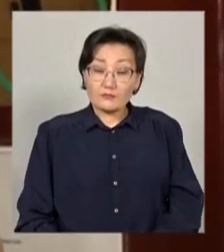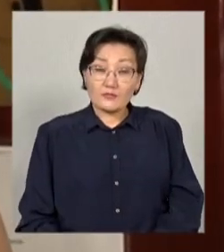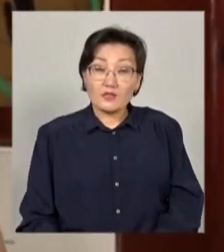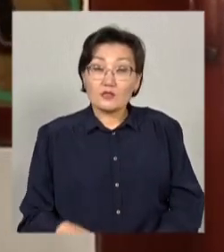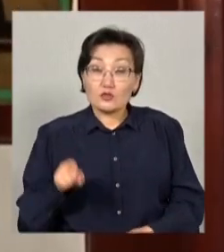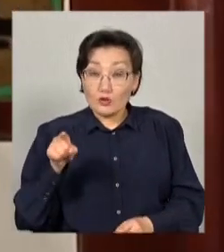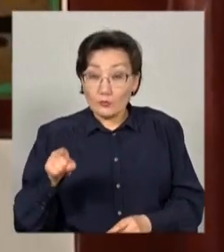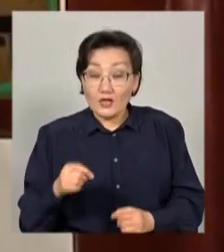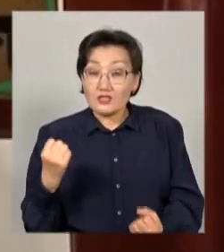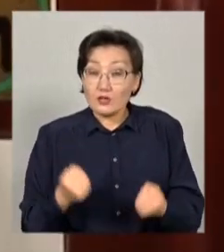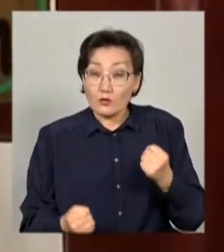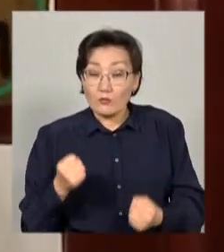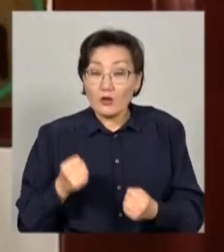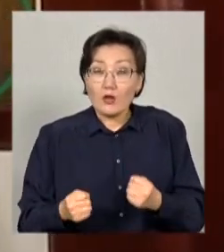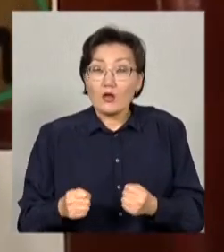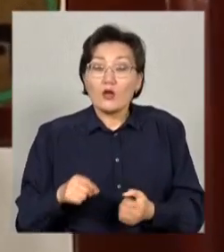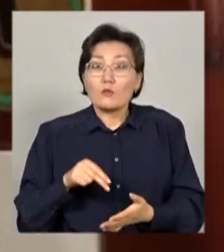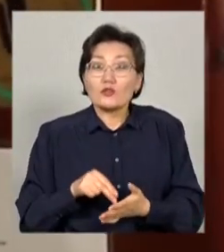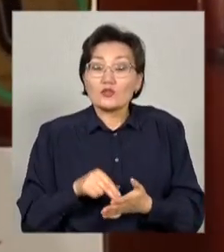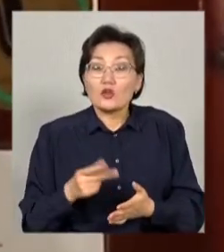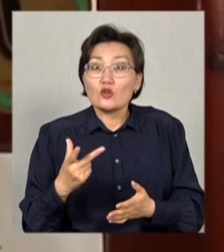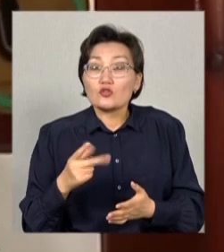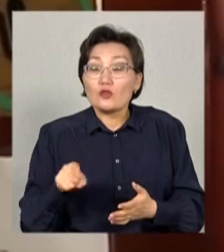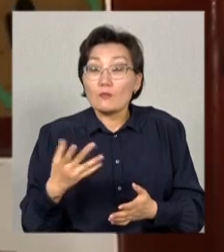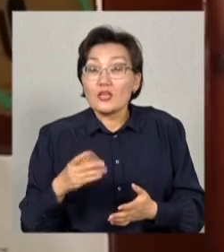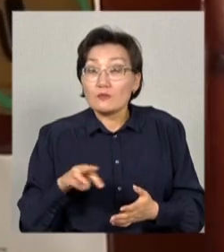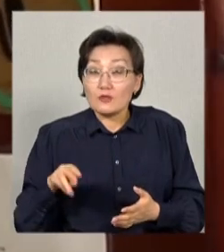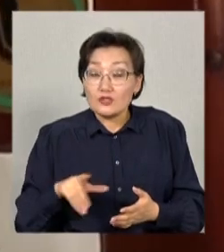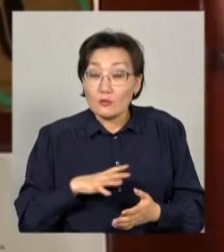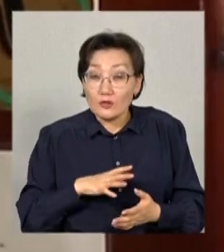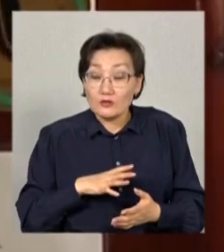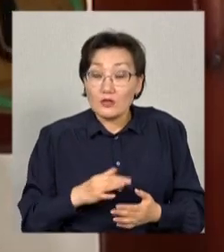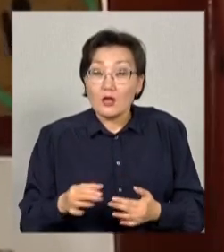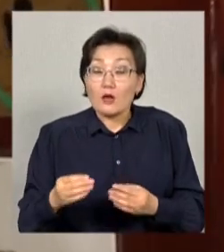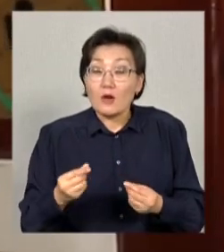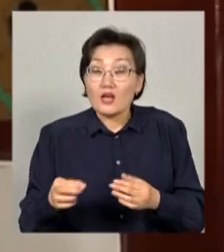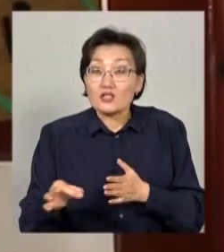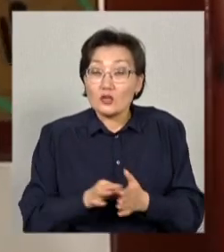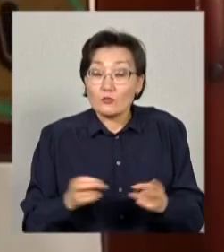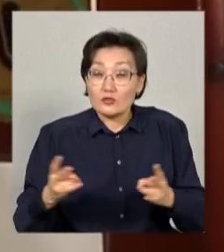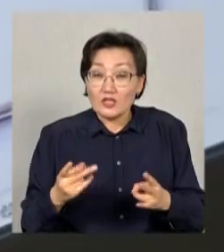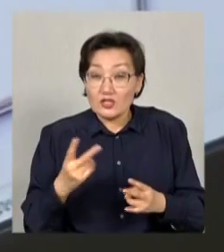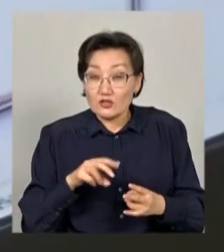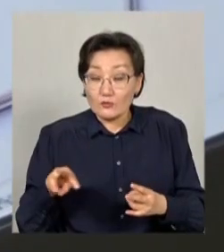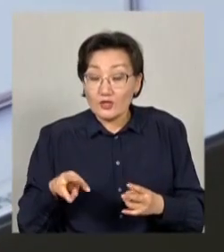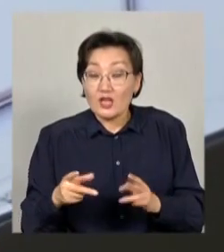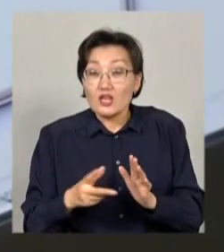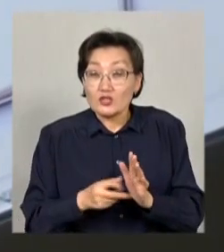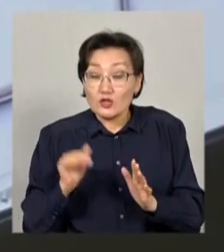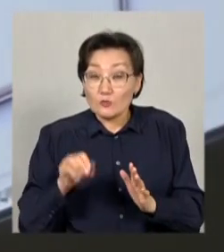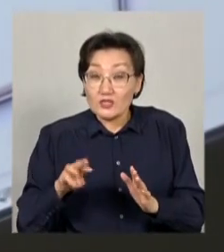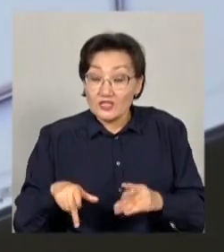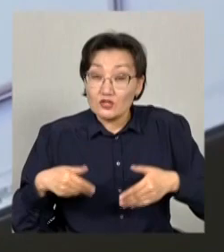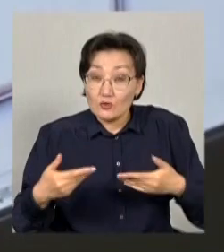Сол кезде көліктің нарықтық сомасы 3,5 миллион болды. Олар маған ақшаның шұғыл қажет екенін біліп, 2 миллион 800 мың теңгеге